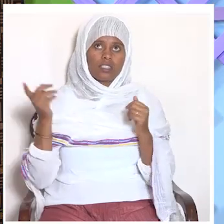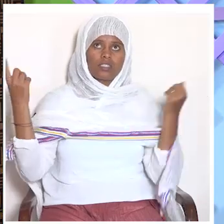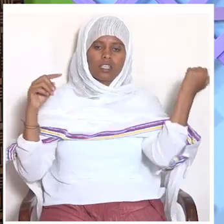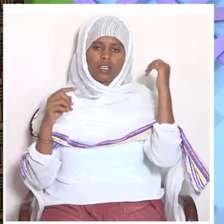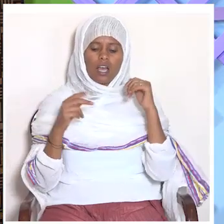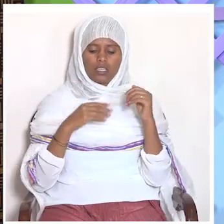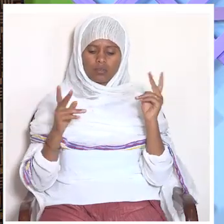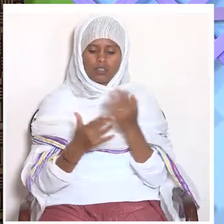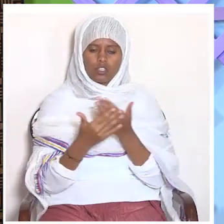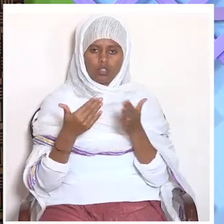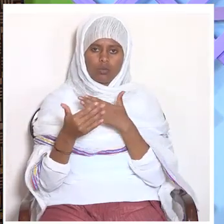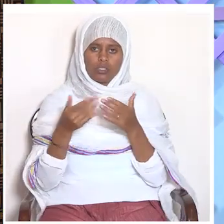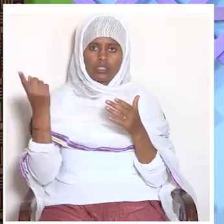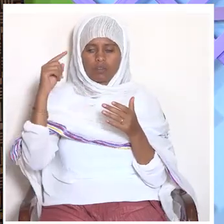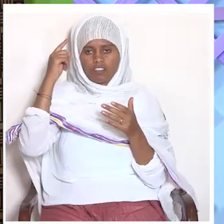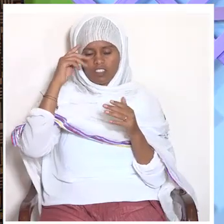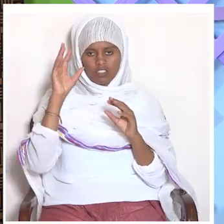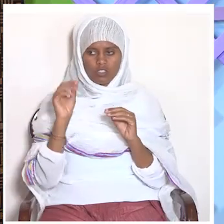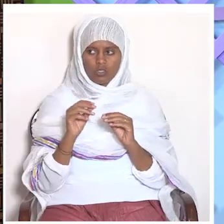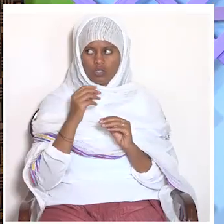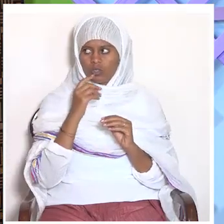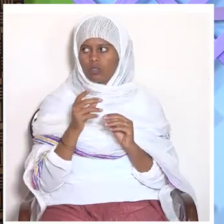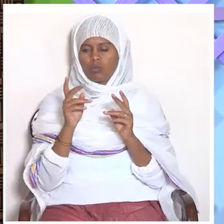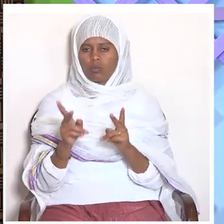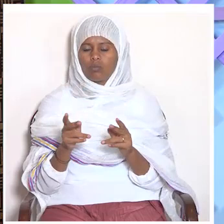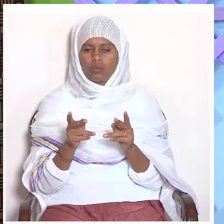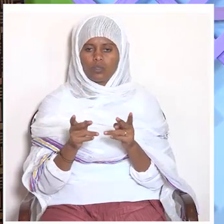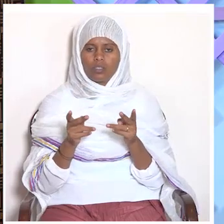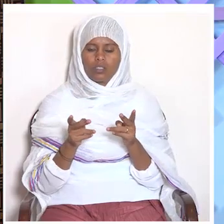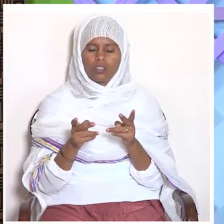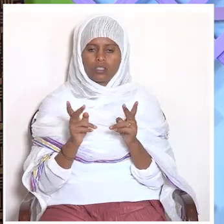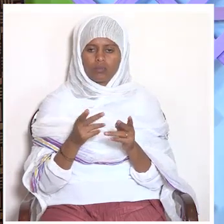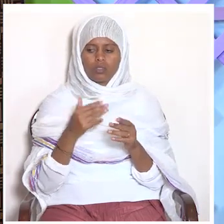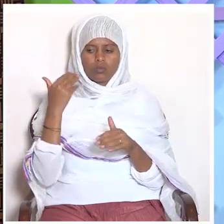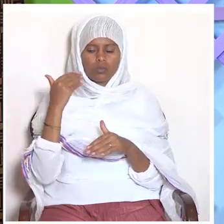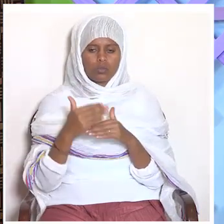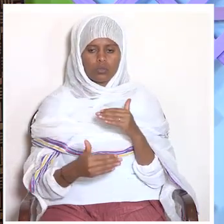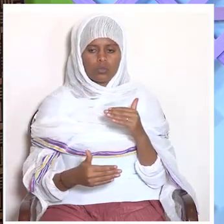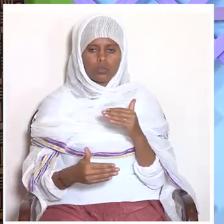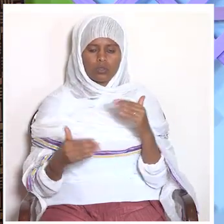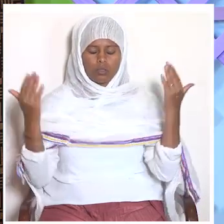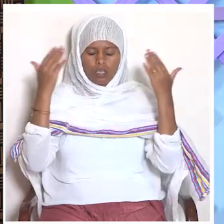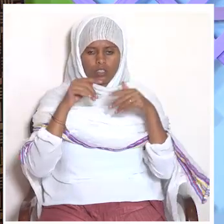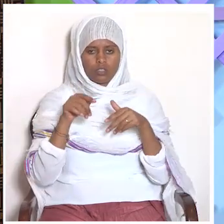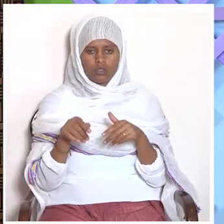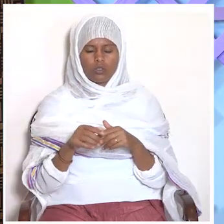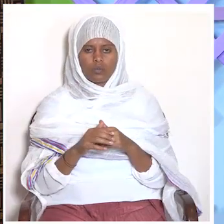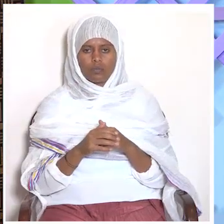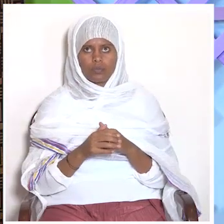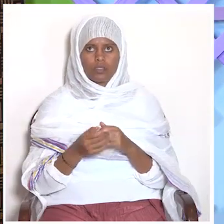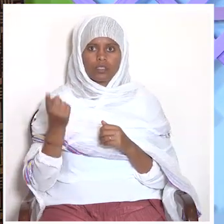እሞ ከዓ እግዚኣብሔር ኣነ ከምዘይገብሮ እግዚኣብሔር ፈልጥ እዩ በላ በዚ ነገር በዚ እዚ ሎም ምስ ወድኡ በዚ ለይቲ